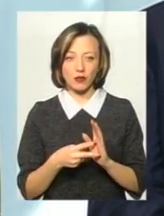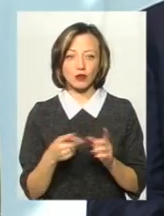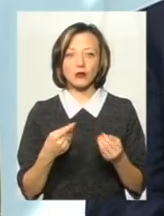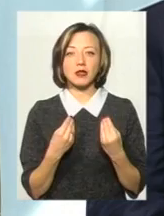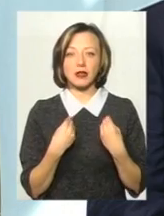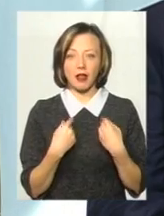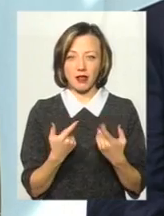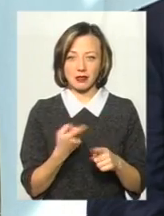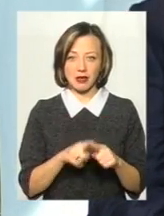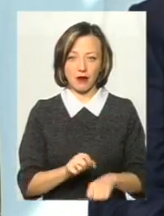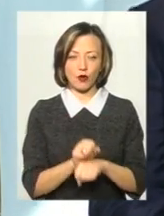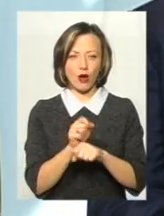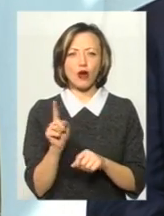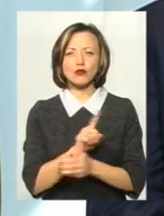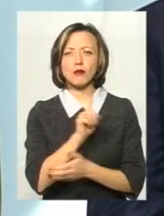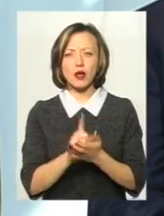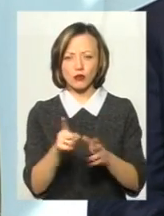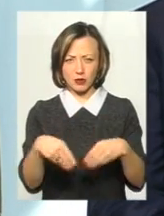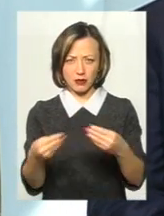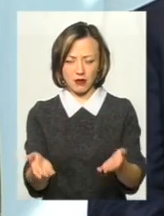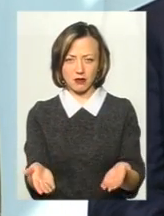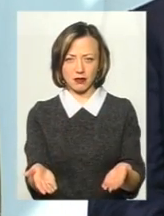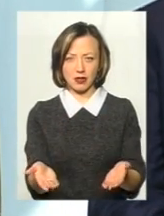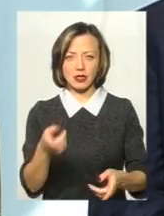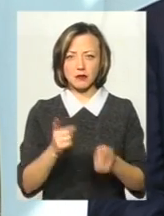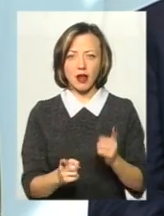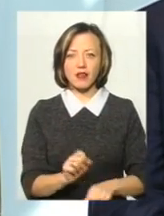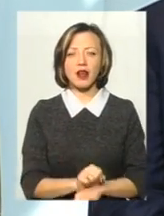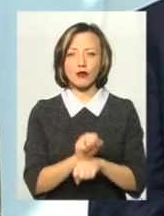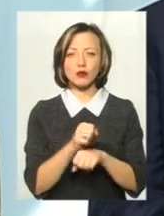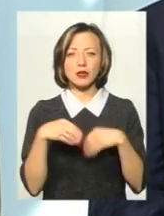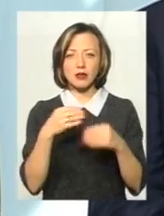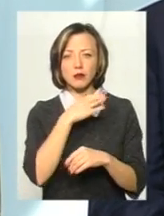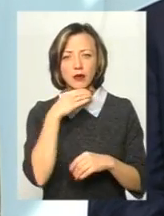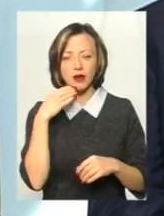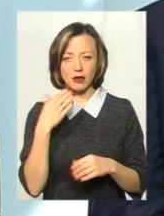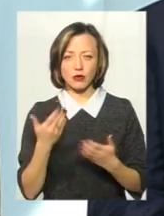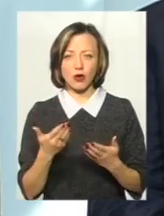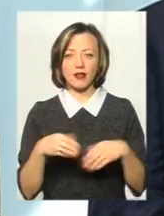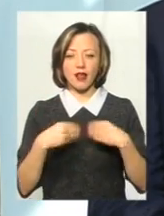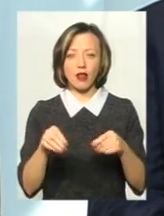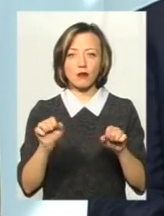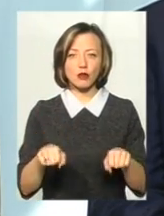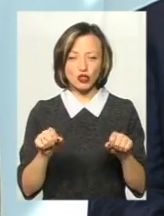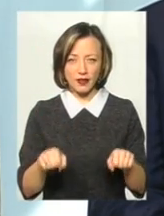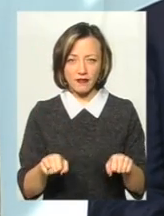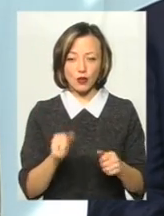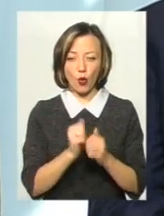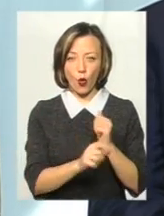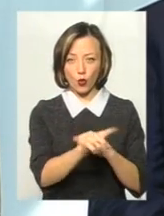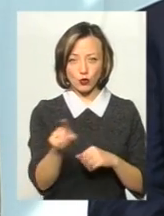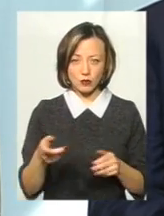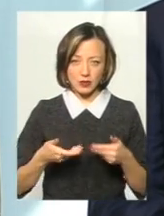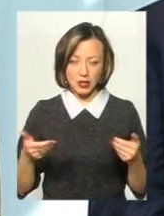мені дала та революція? А що вона мала тобі щось дати? Насправді революція дала дуже багато. Революція дала можливість кожному з